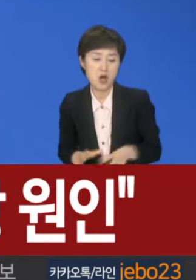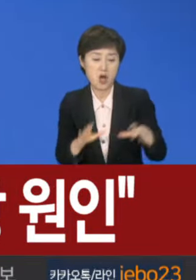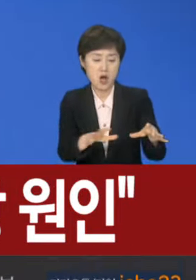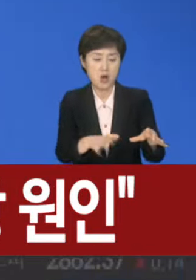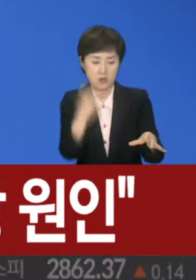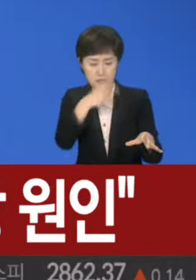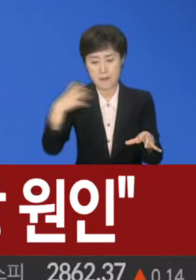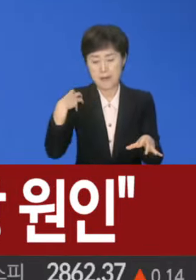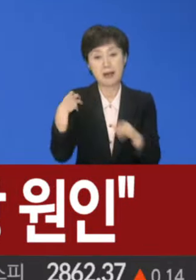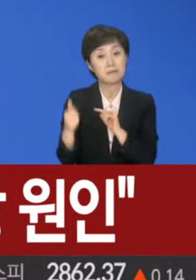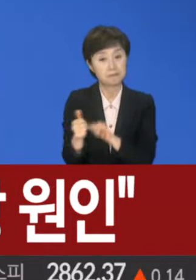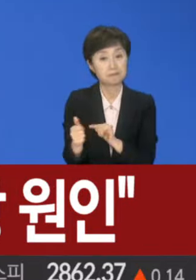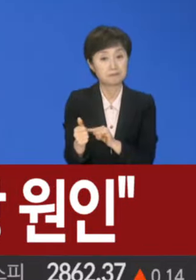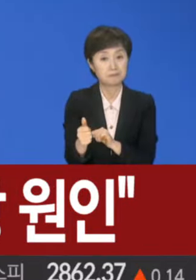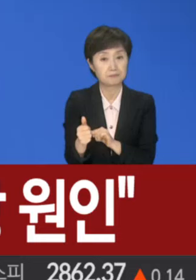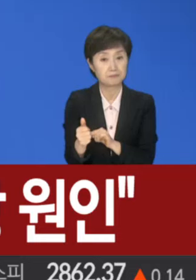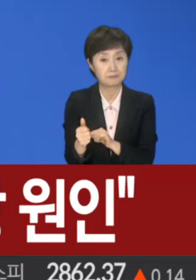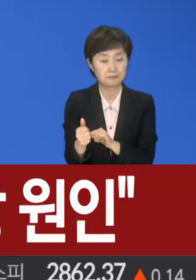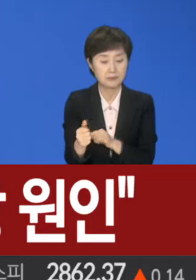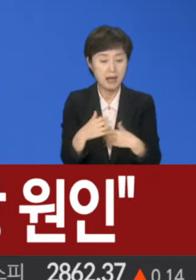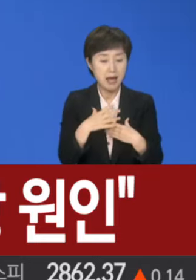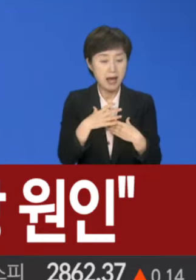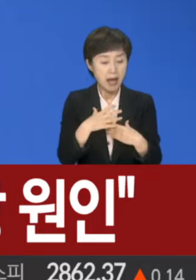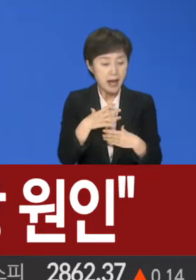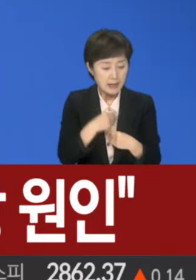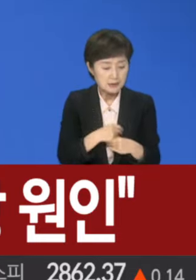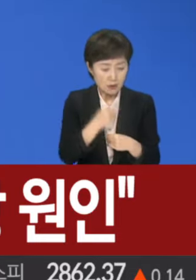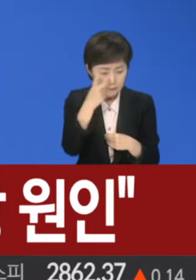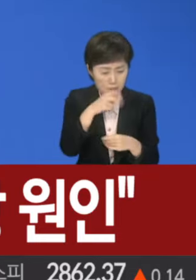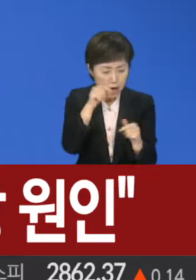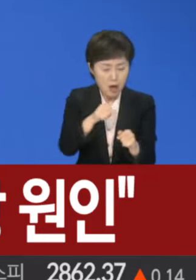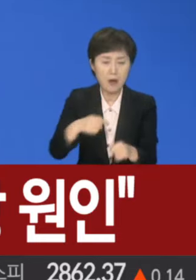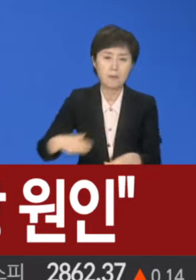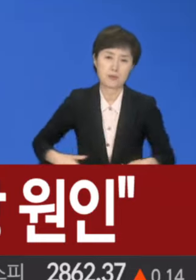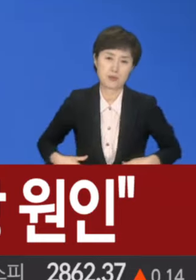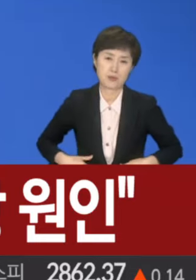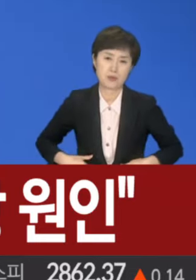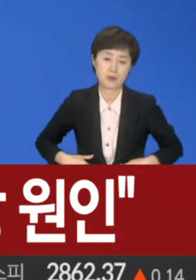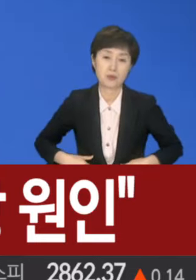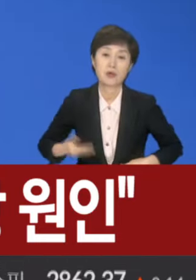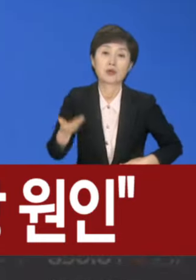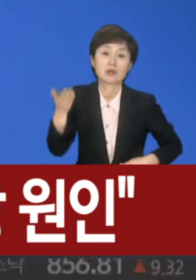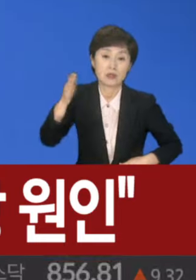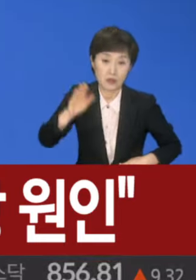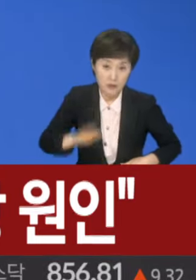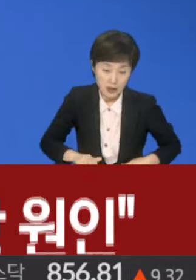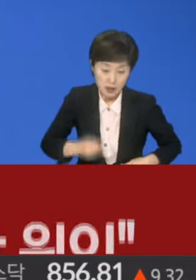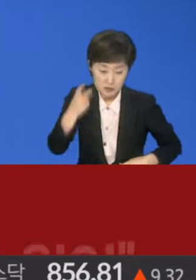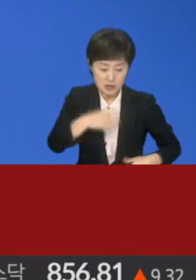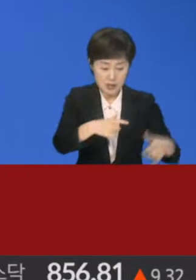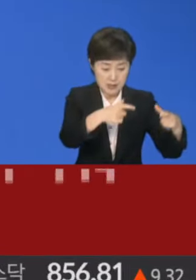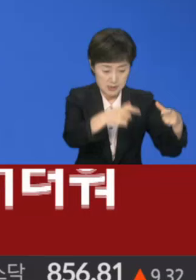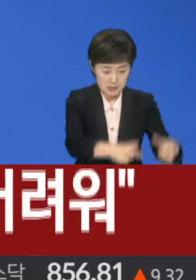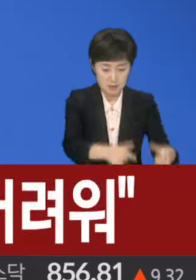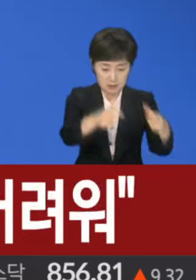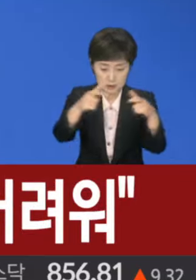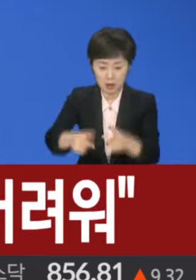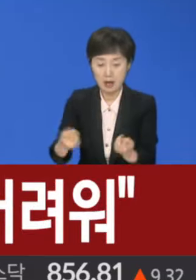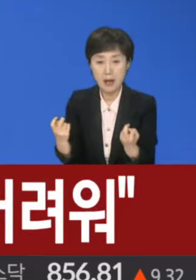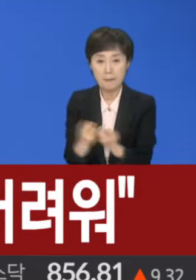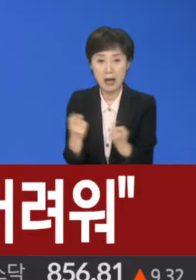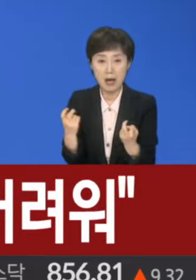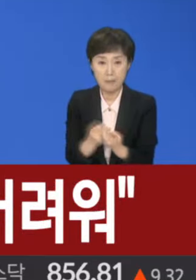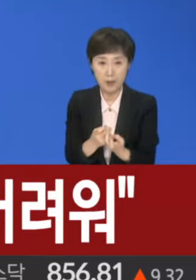책임자로서 안전한 작전 수행을 관리 감독해야 할 의무가 있는데 수색 구역과 역할, 방법